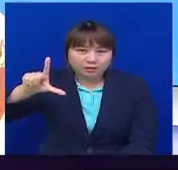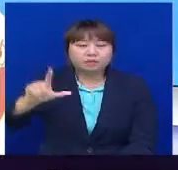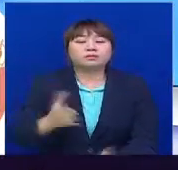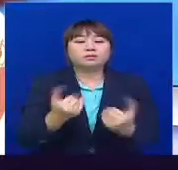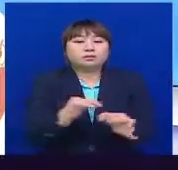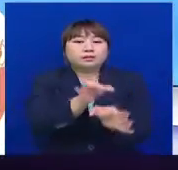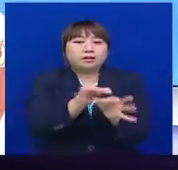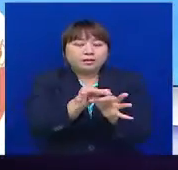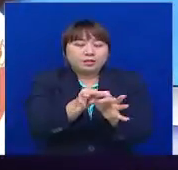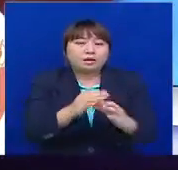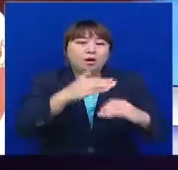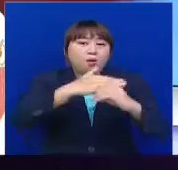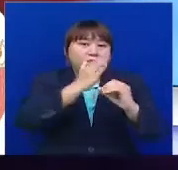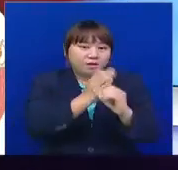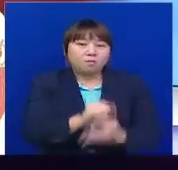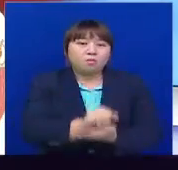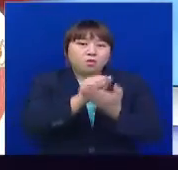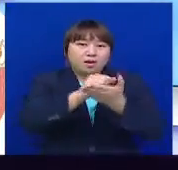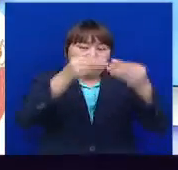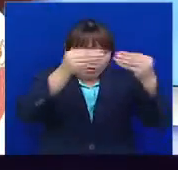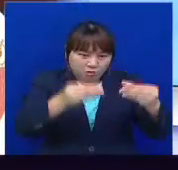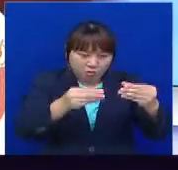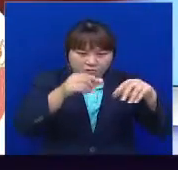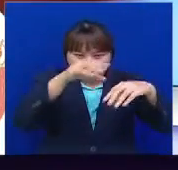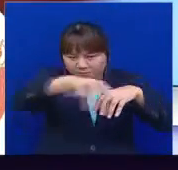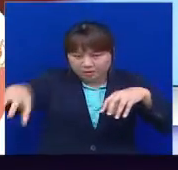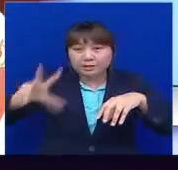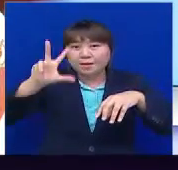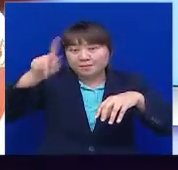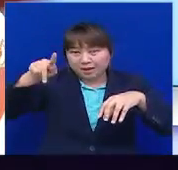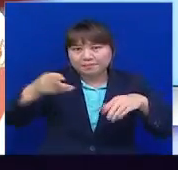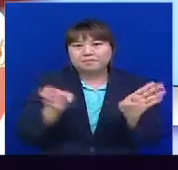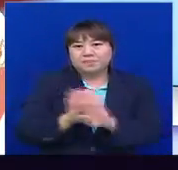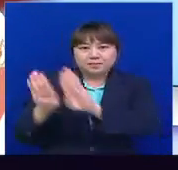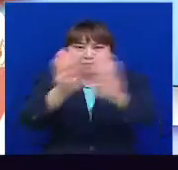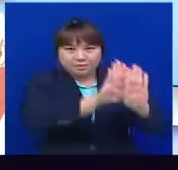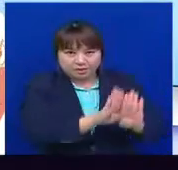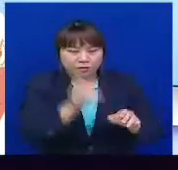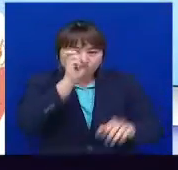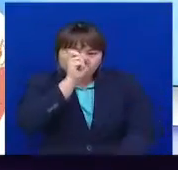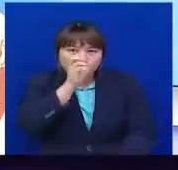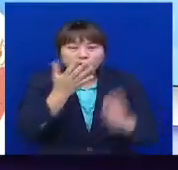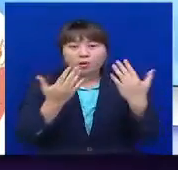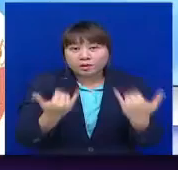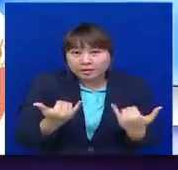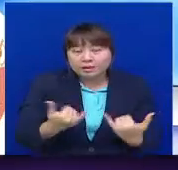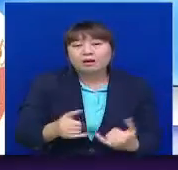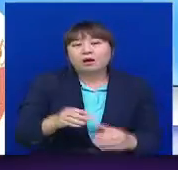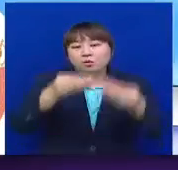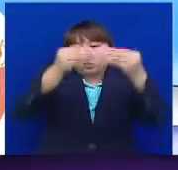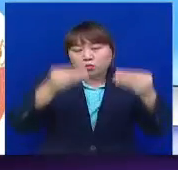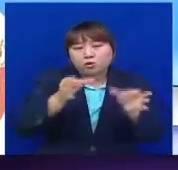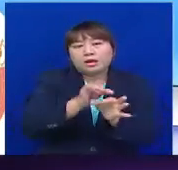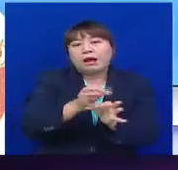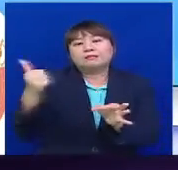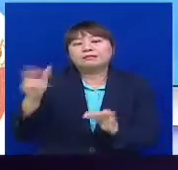นาคารออมสินก็ได้ปิดบริการตู้ ATM กว่า 3,000 เครื่องเพื่อตรวจสอบระบบซึ่งระหว่างนี้ก็ให้ลูกค้าใช้ตู้ ATM ได้ทุกธนาคารนะ